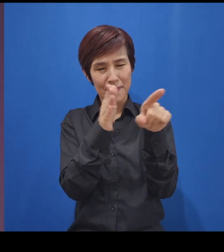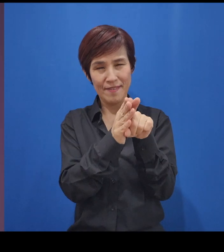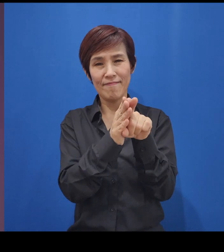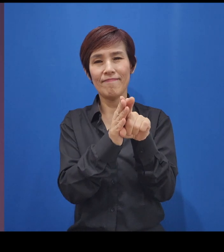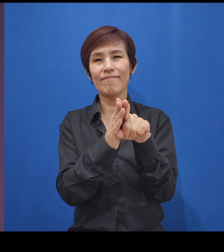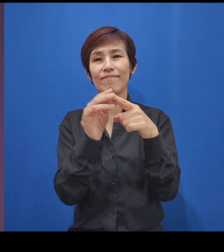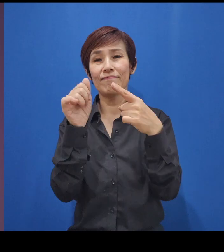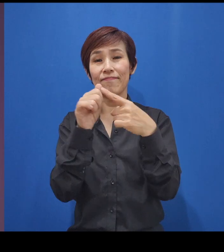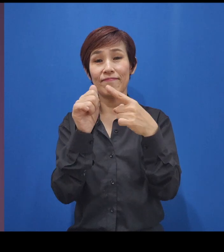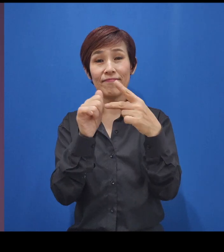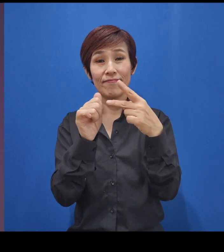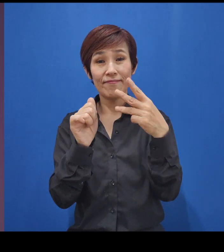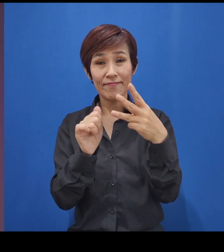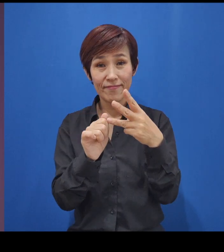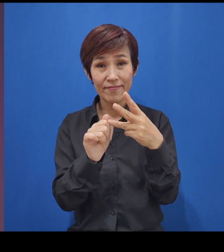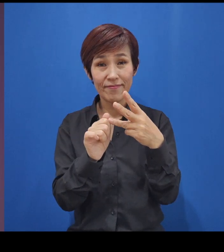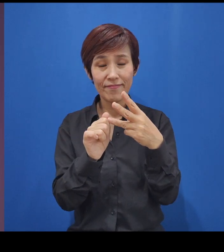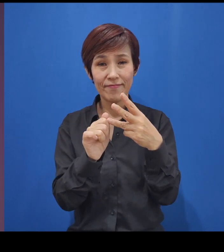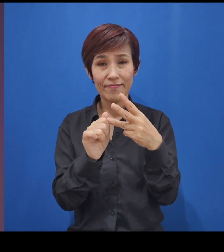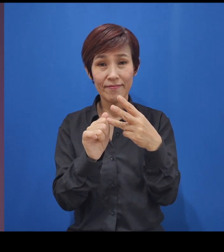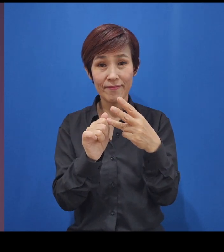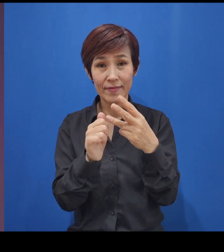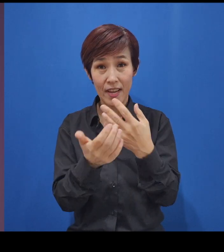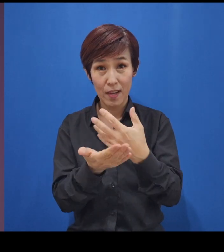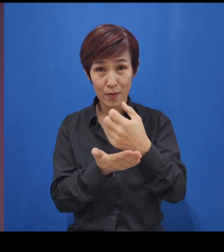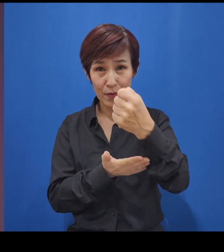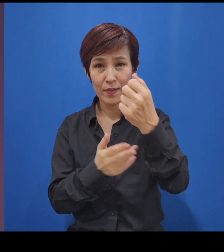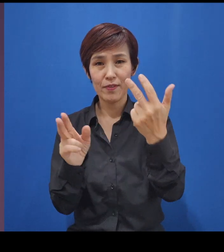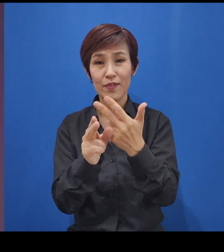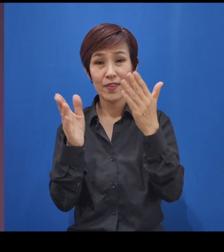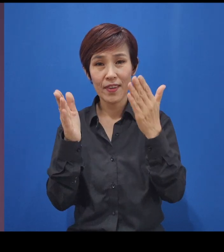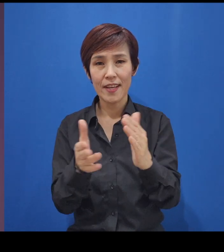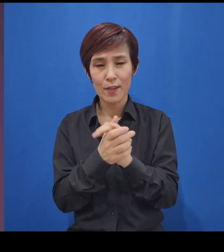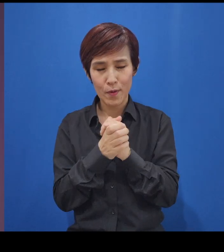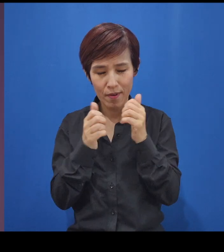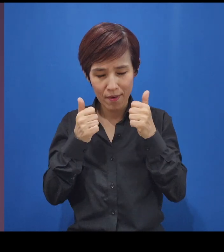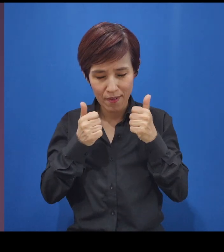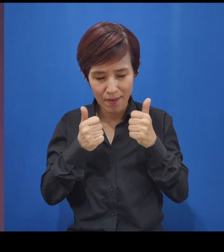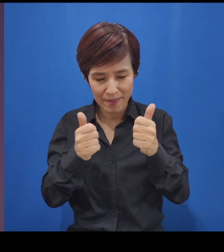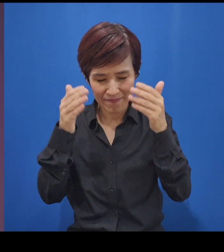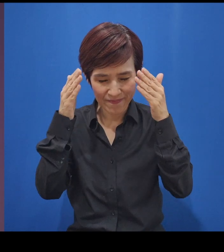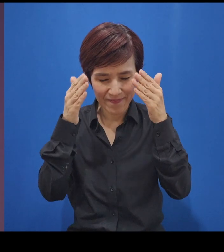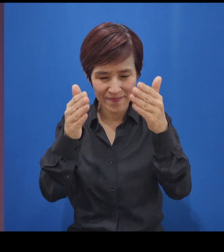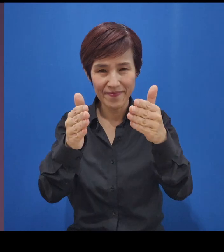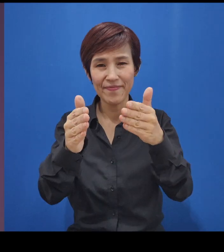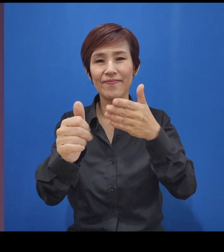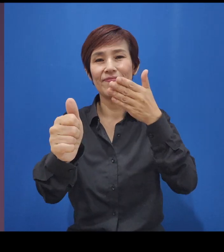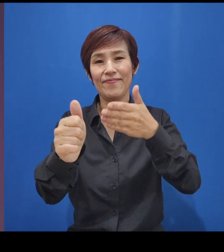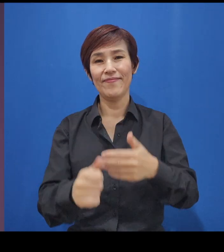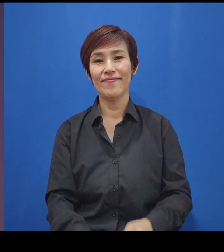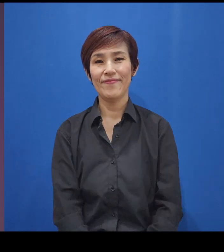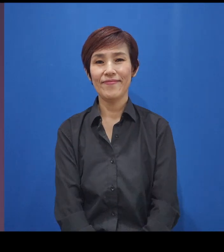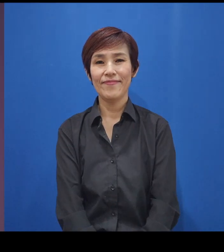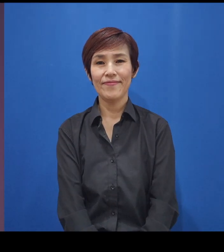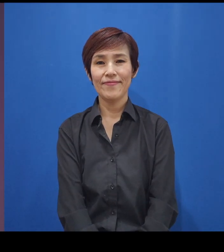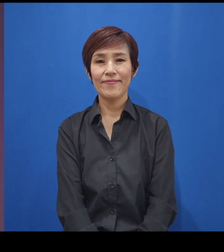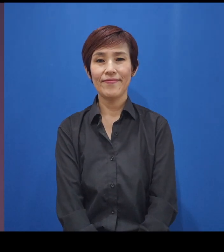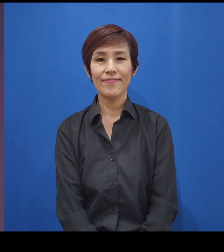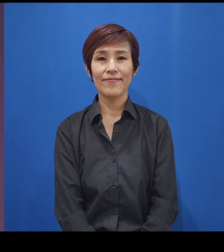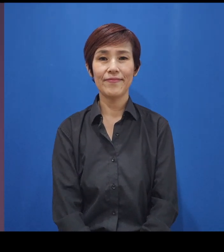이 거룩한 지식을 세 가지를 가지시고 이번 한 주도 기도에 힘쓰시면 참